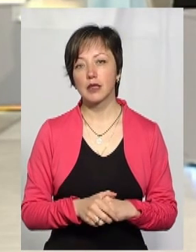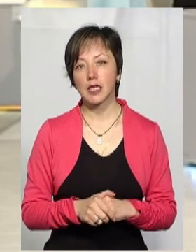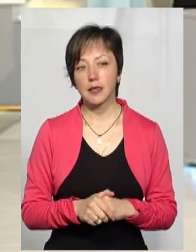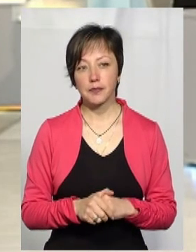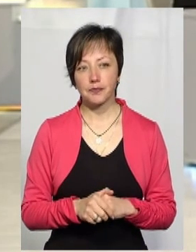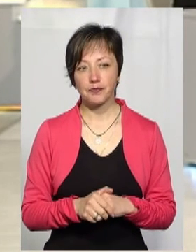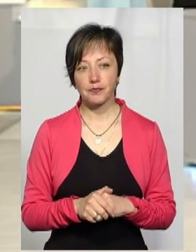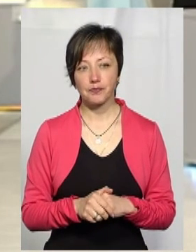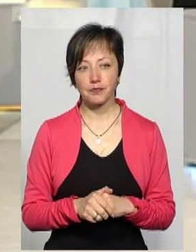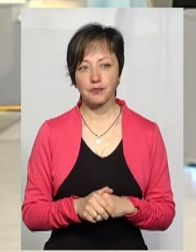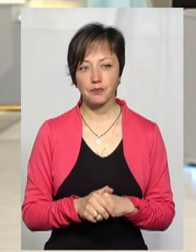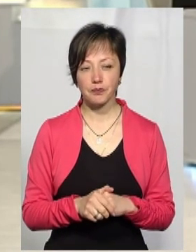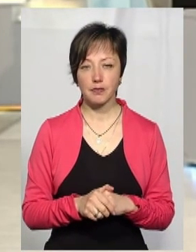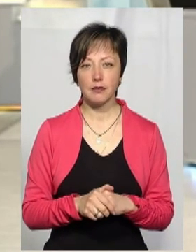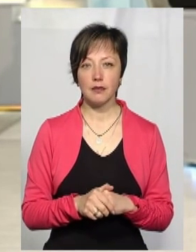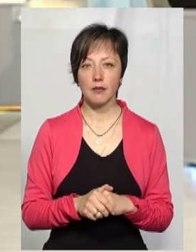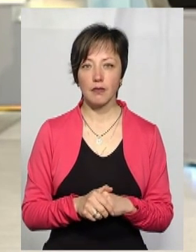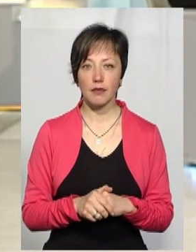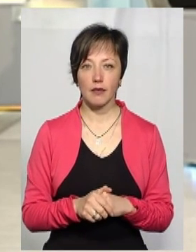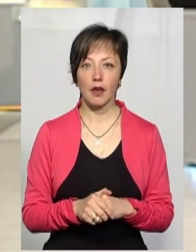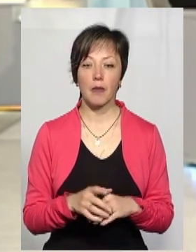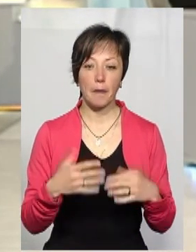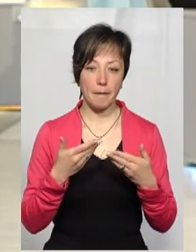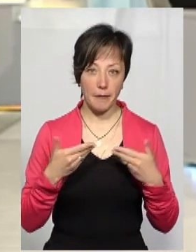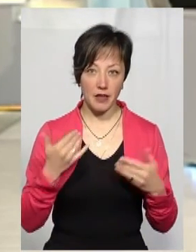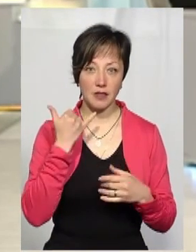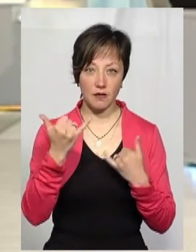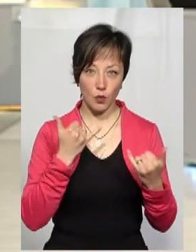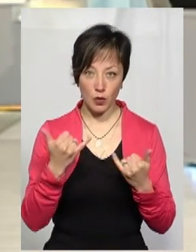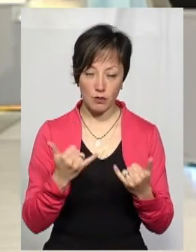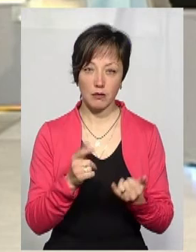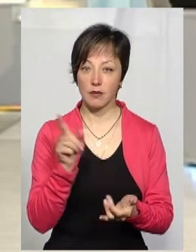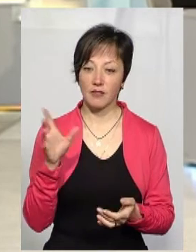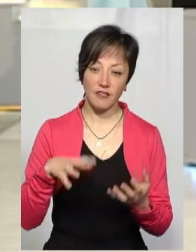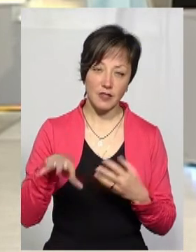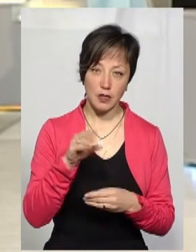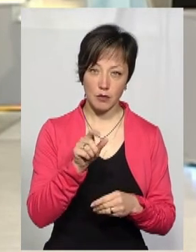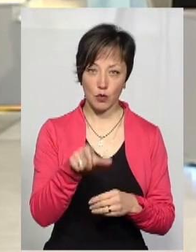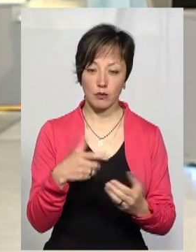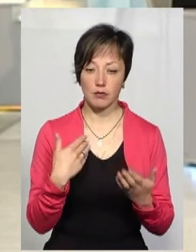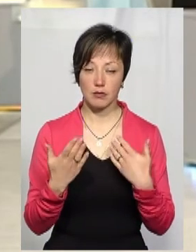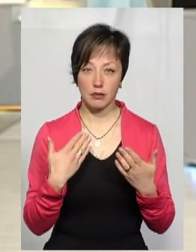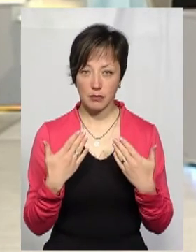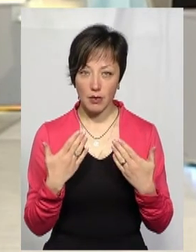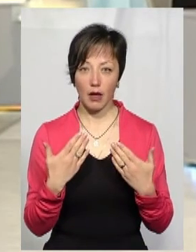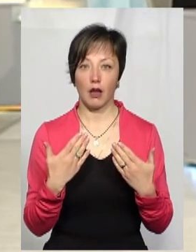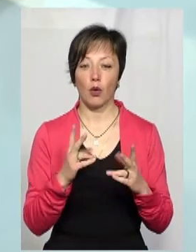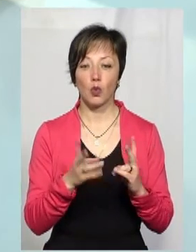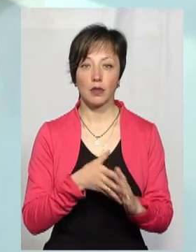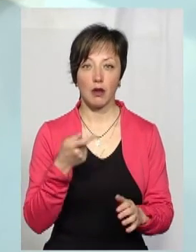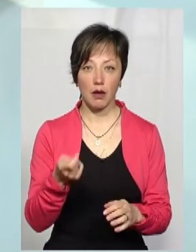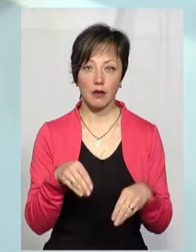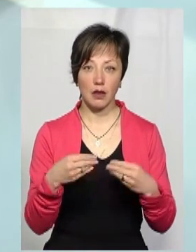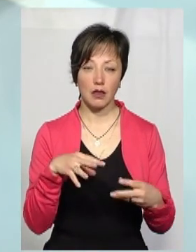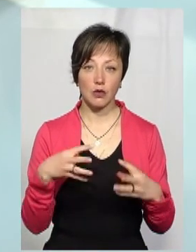автомати перегружаються, бо як і ми дзвонимо всім клієнтам, бо ми в день прийому заяви маємо обов'язково з людиною поспілкуватися і дати